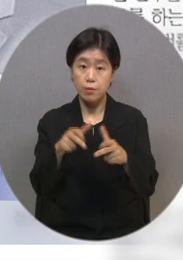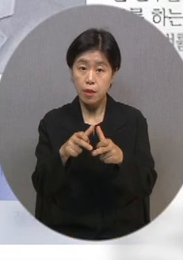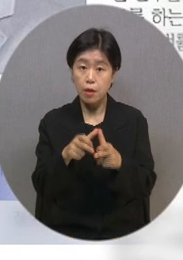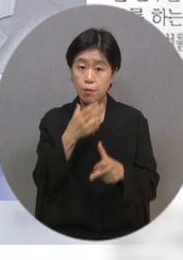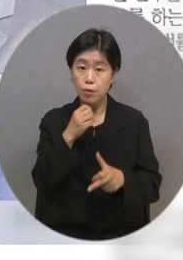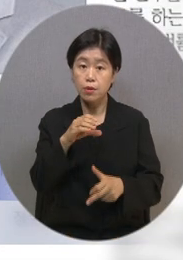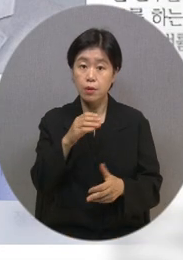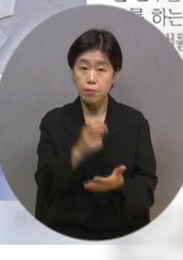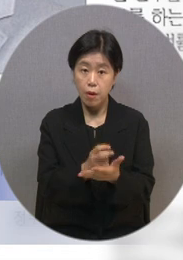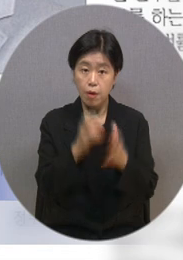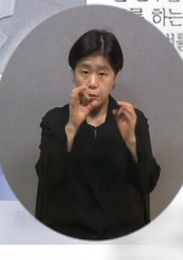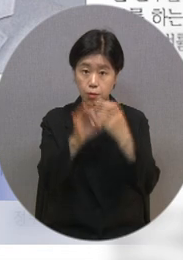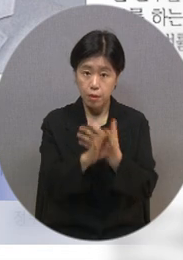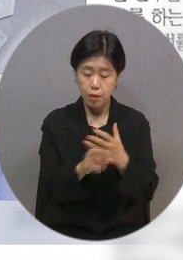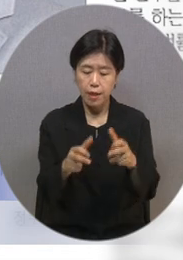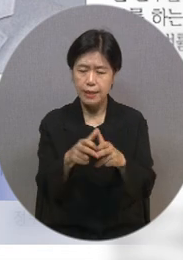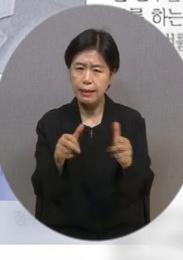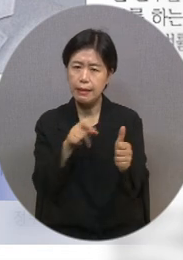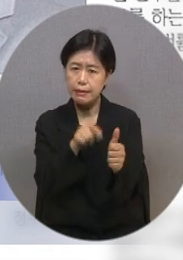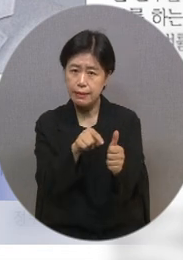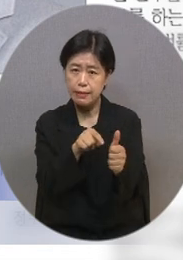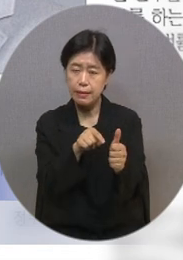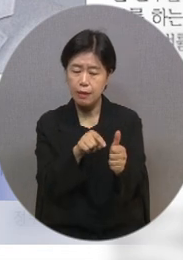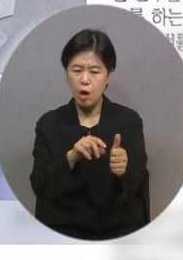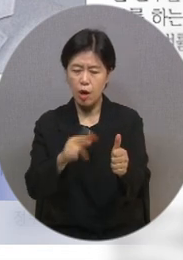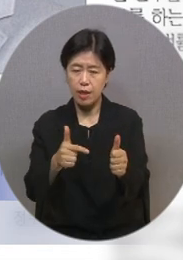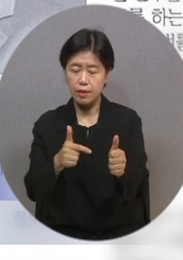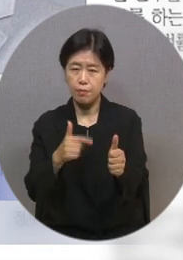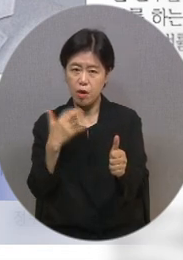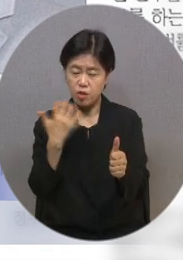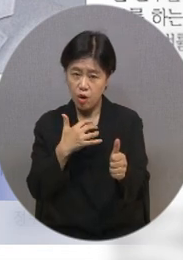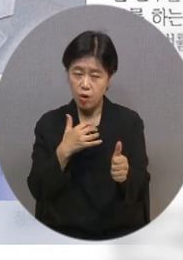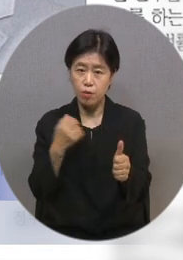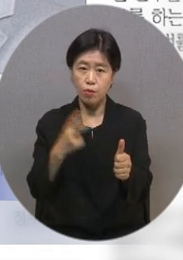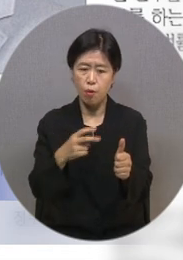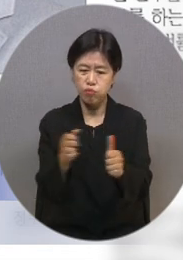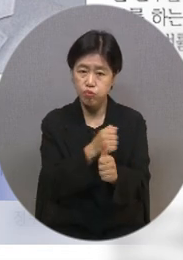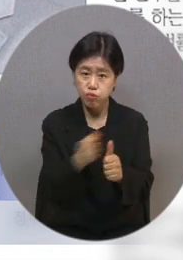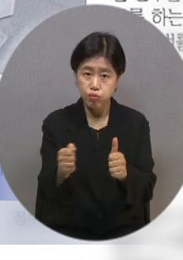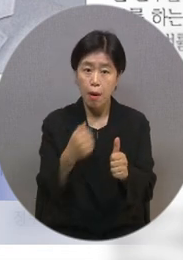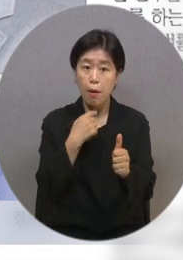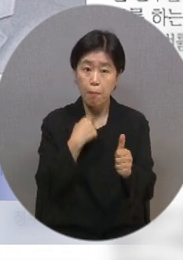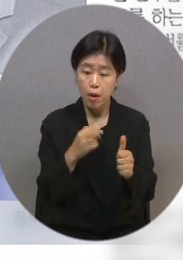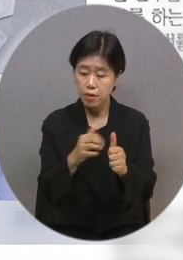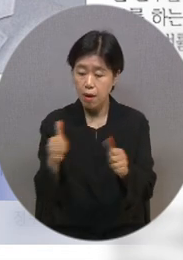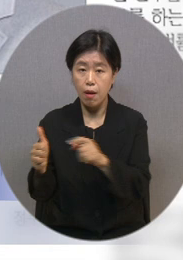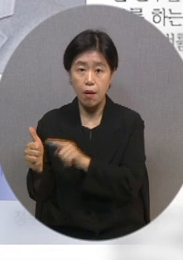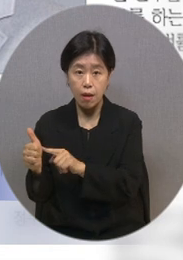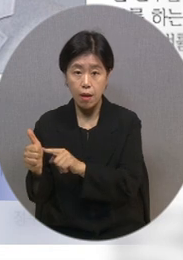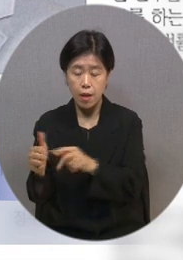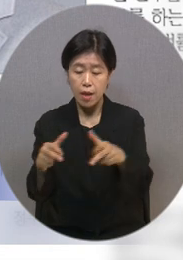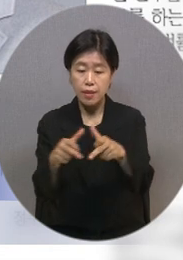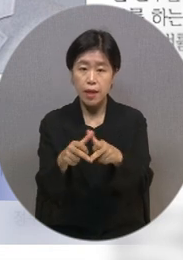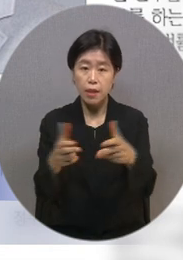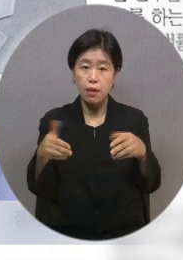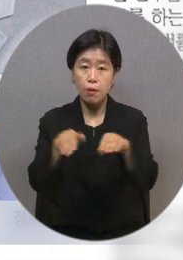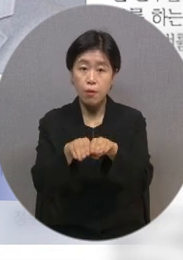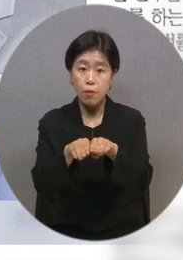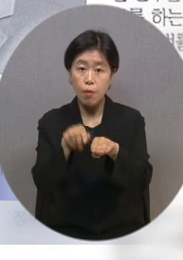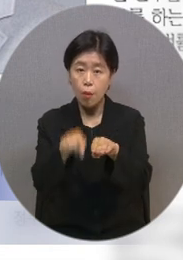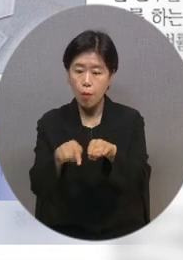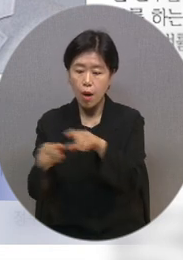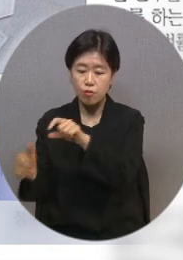법에는 장애인을 대상으로 학대나 성범죄를 저지른 사람을 장애인 관련 기관의 할수없도록